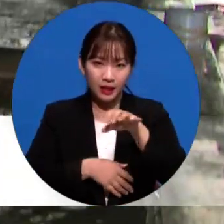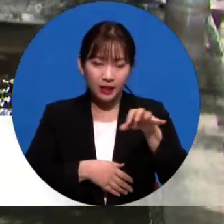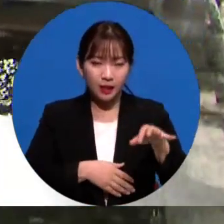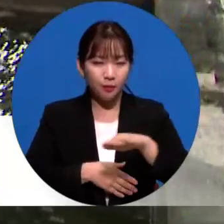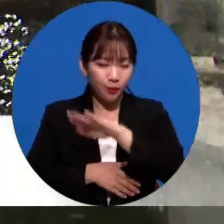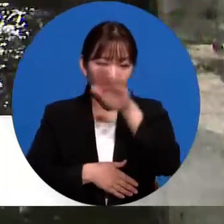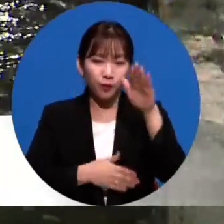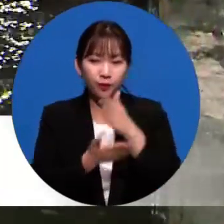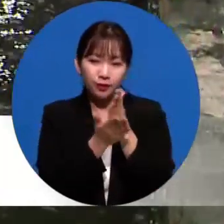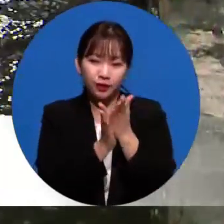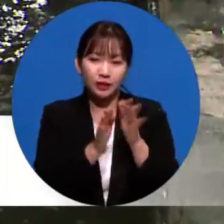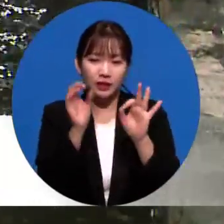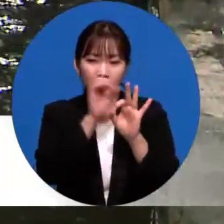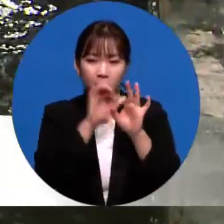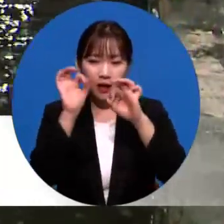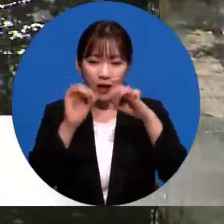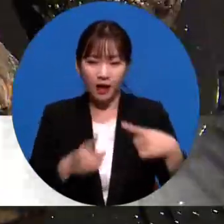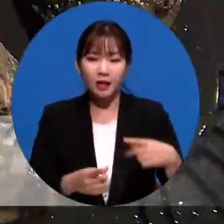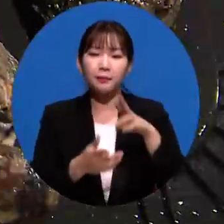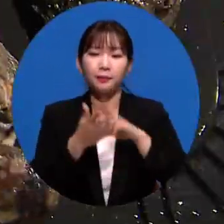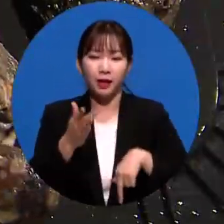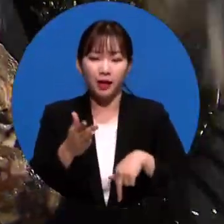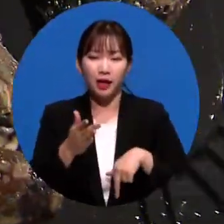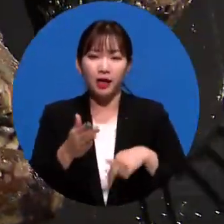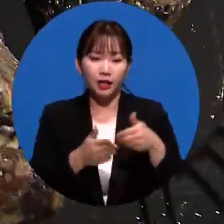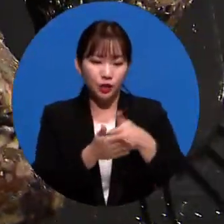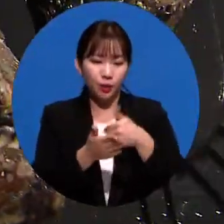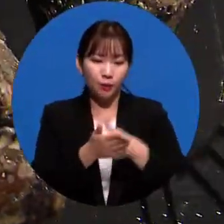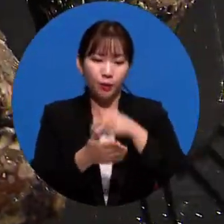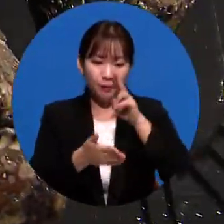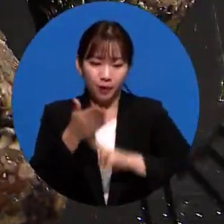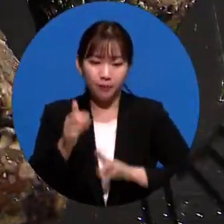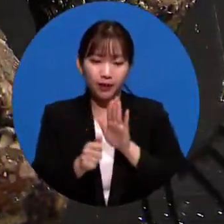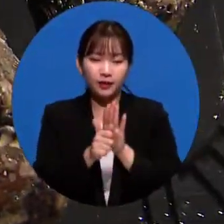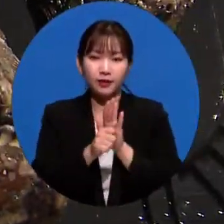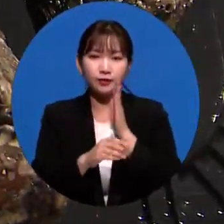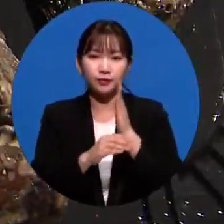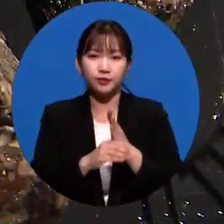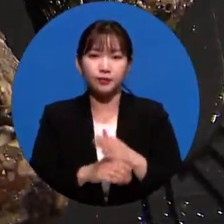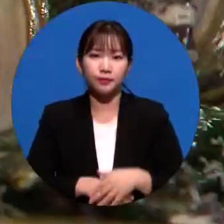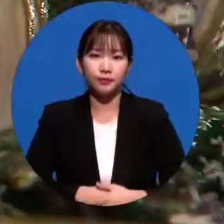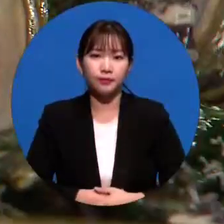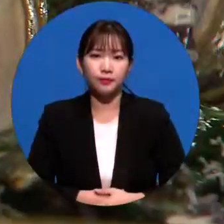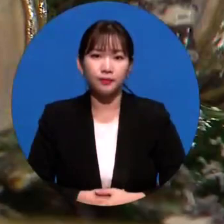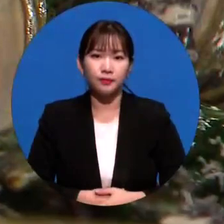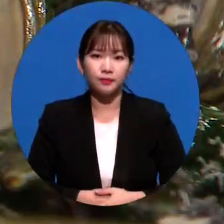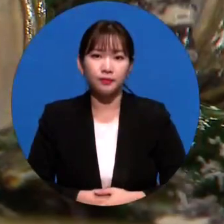품목을 10% 할인 판매하는 등 전복 판매 지원에 나서고 있습니다.